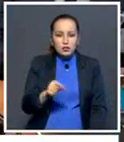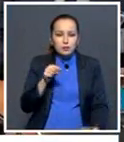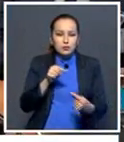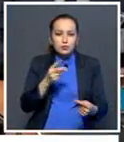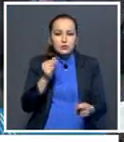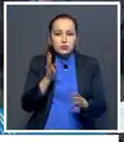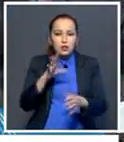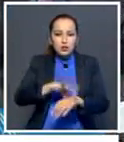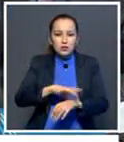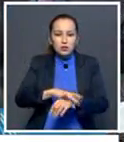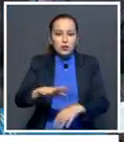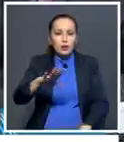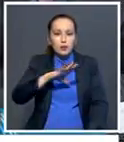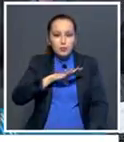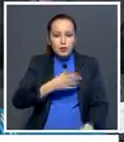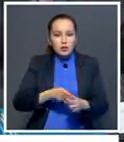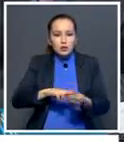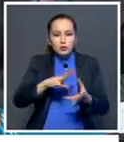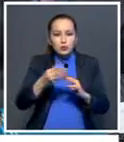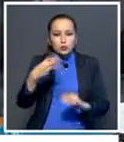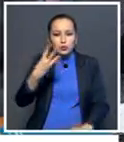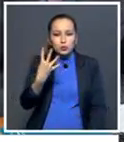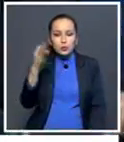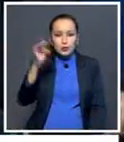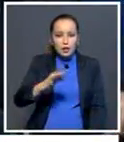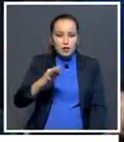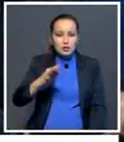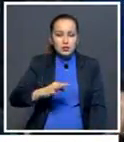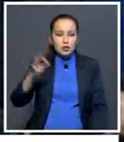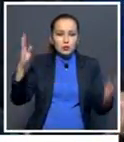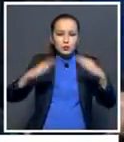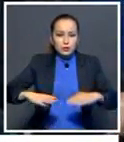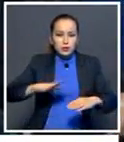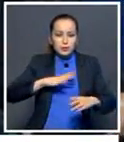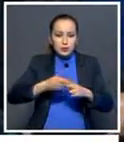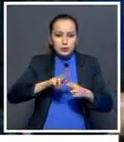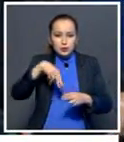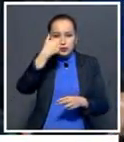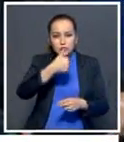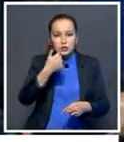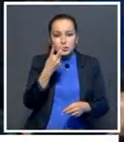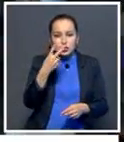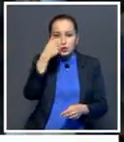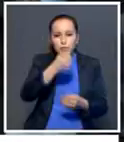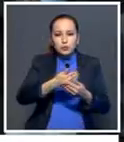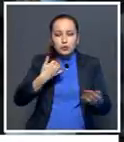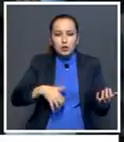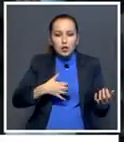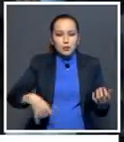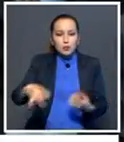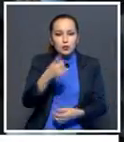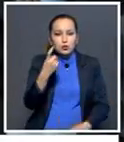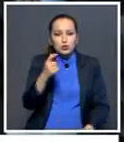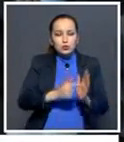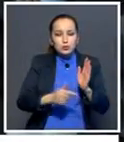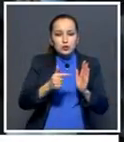тұтылған. Дегенмен қылмыстың бұл түрі 34%-ға дейін төмендепті. Бір ғана Жамбыл облысында 2 жылдан бұрын 177